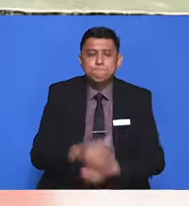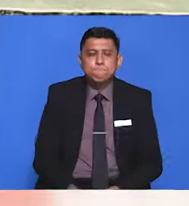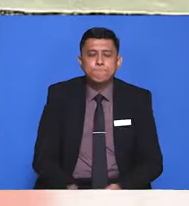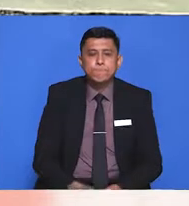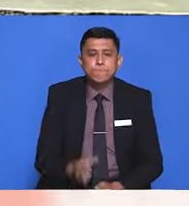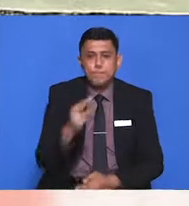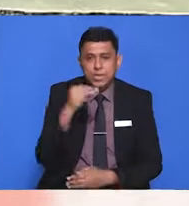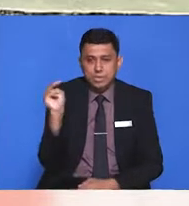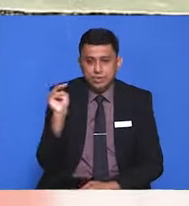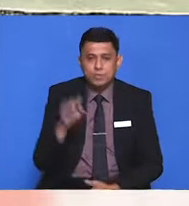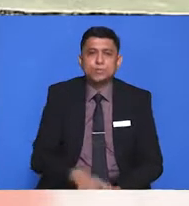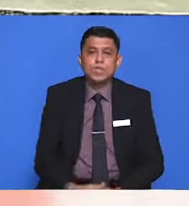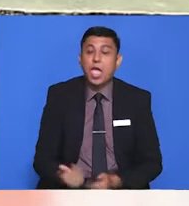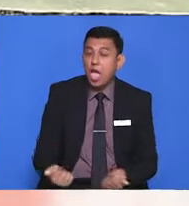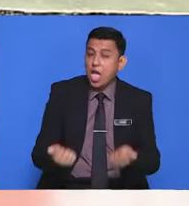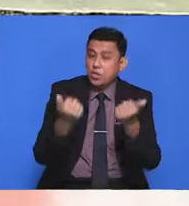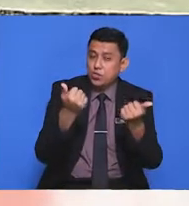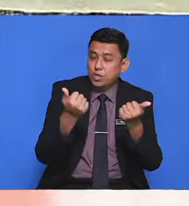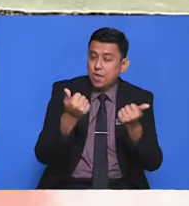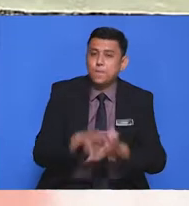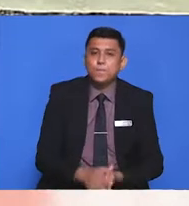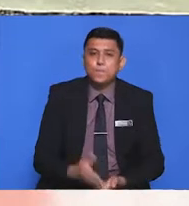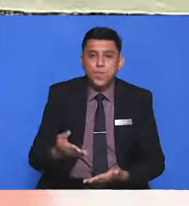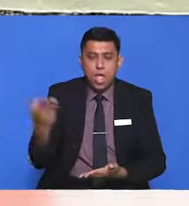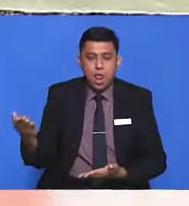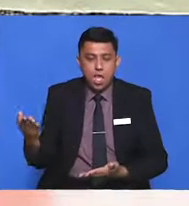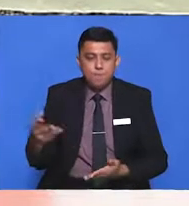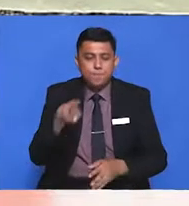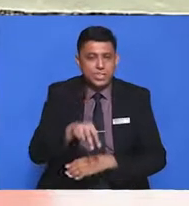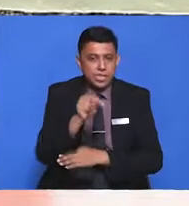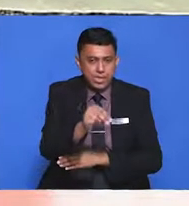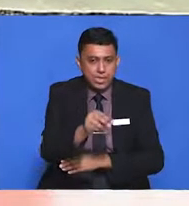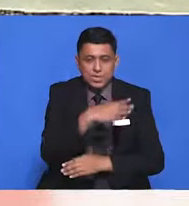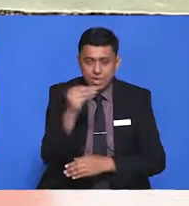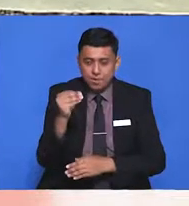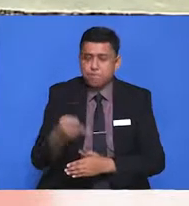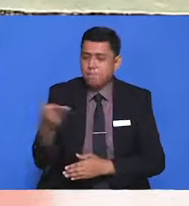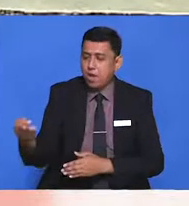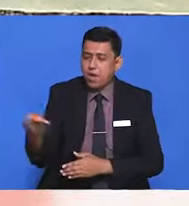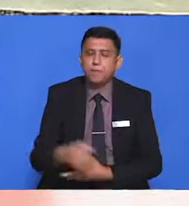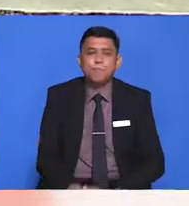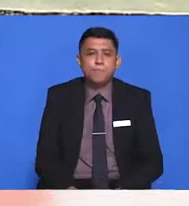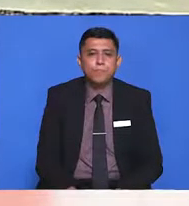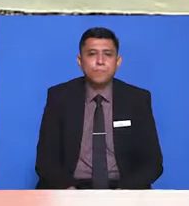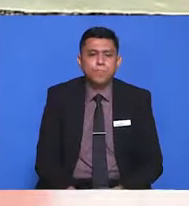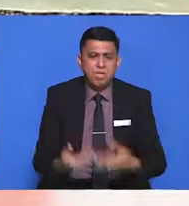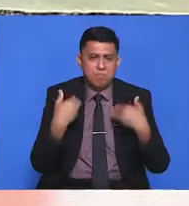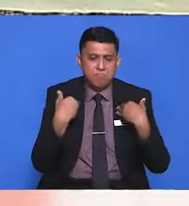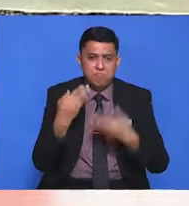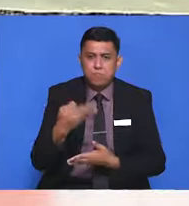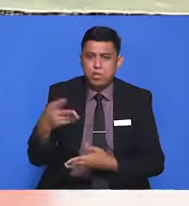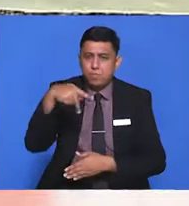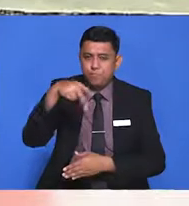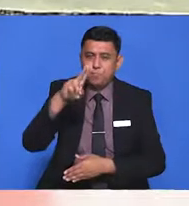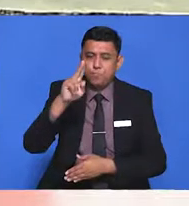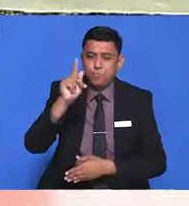ini penting bagi mengangkut hasil pertanian dan barangan pukal. Murid-murid, barangan pukal adalah barang